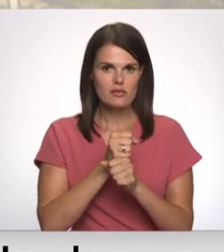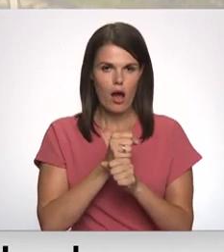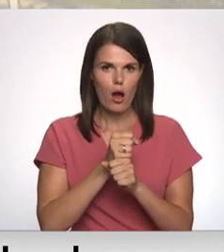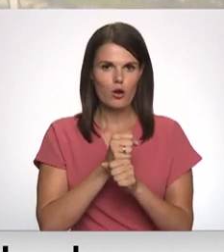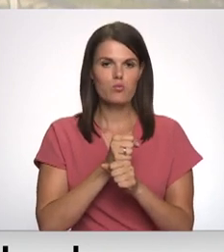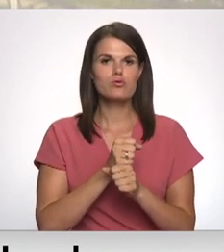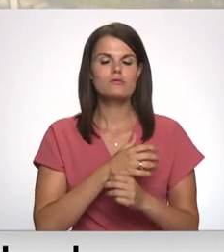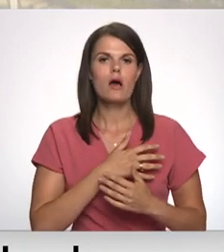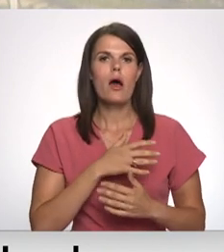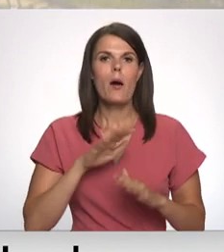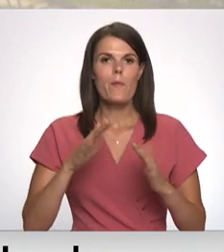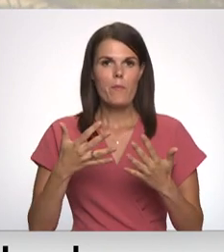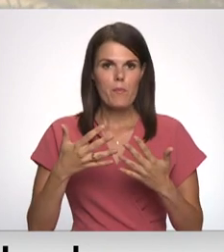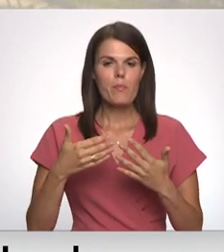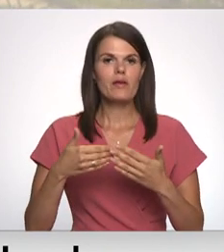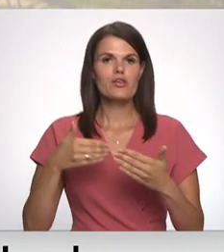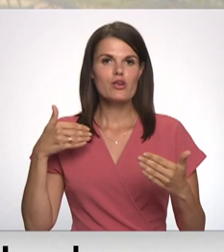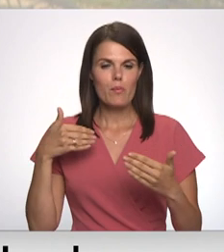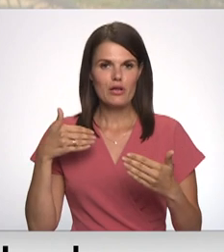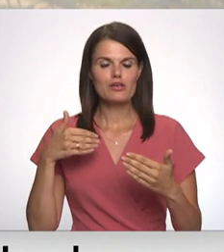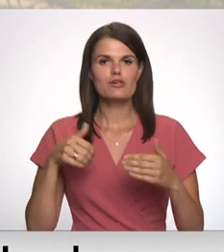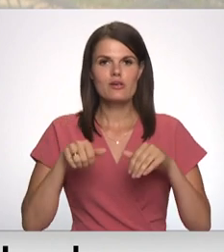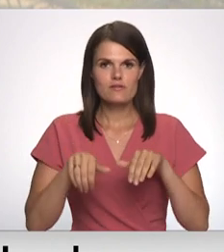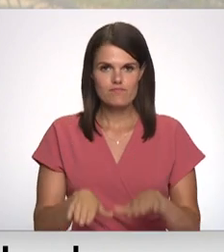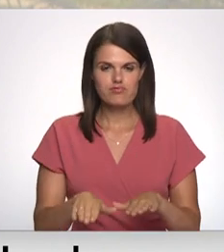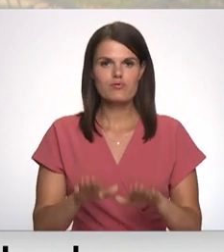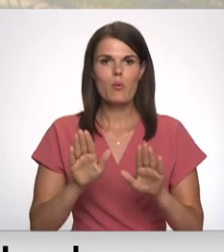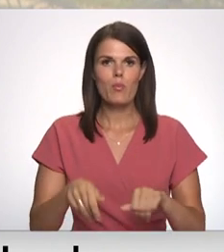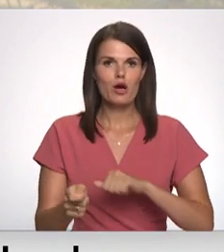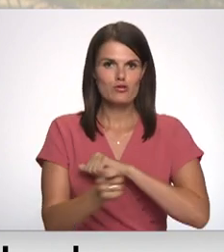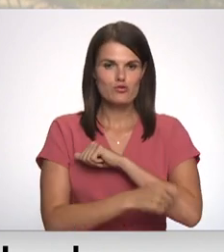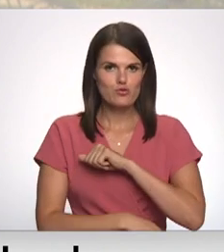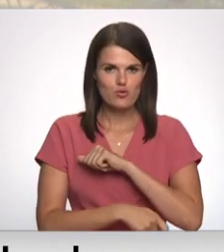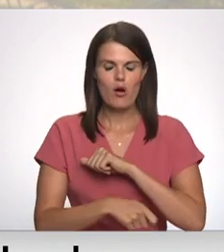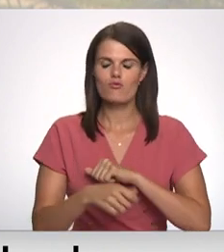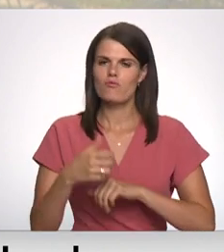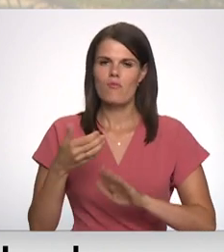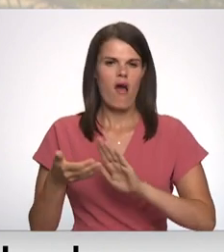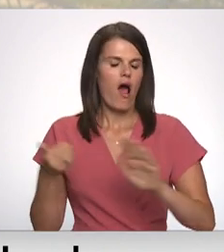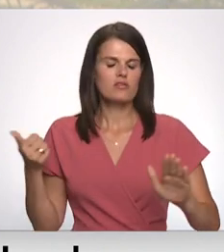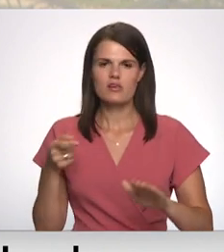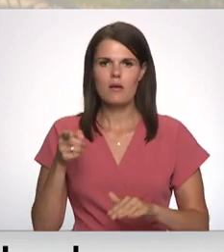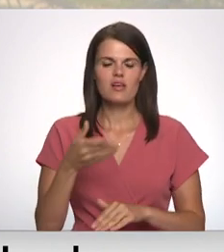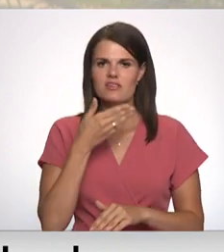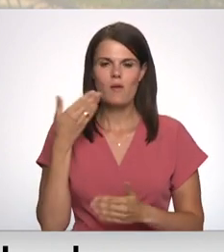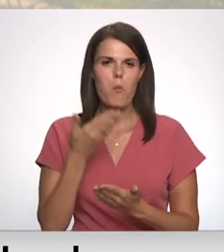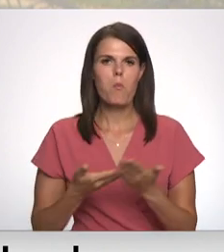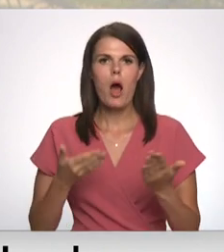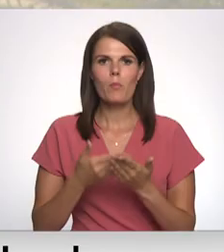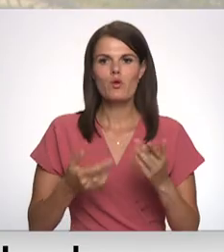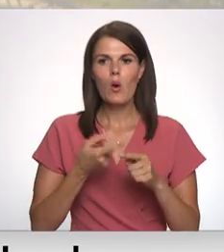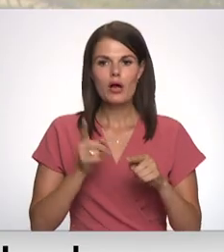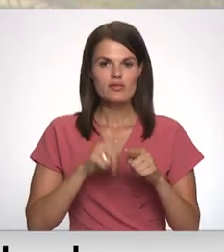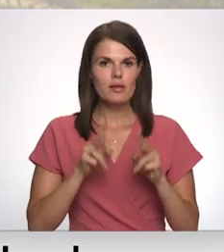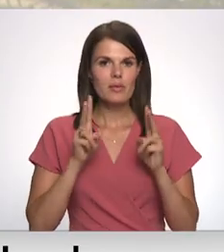secinājusi, ka iepriekš pieņemtais prokurora priekšraksts par sodu ir atceļams kā nepamatots, jo nav izvērtēti